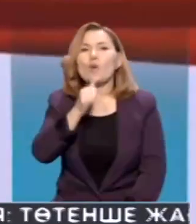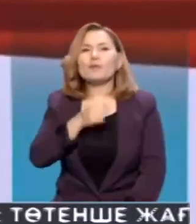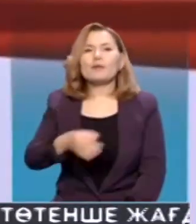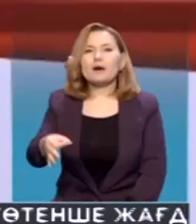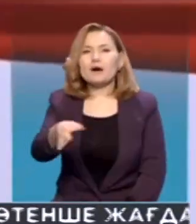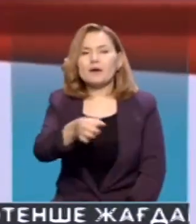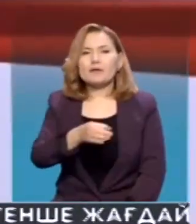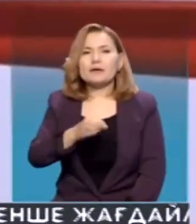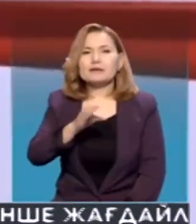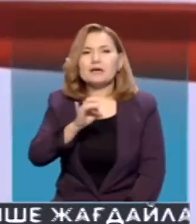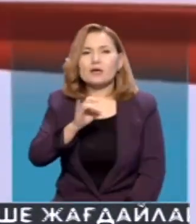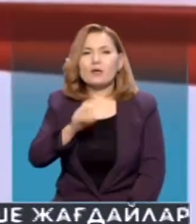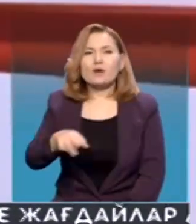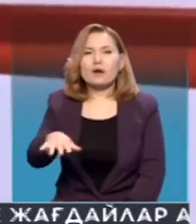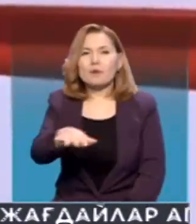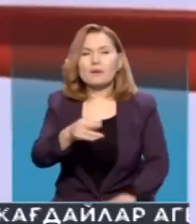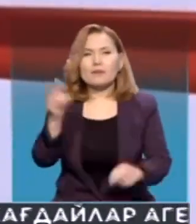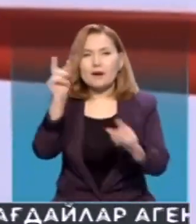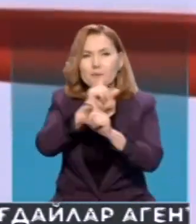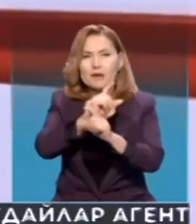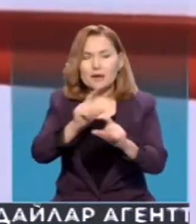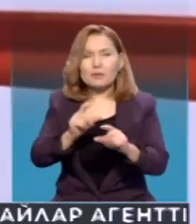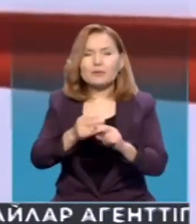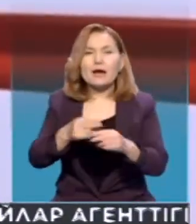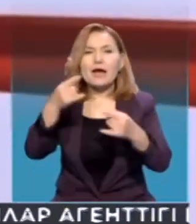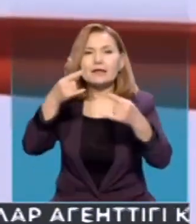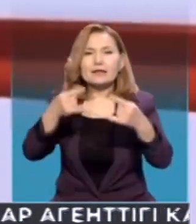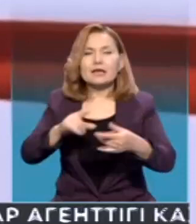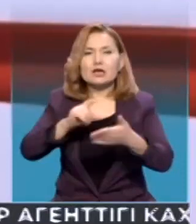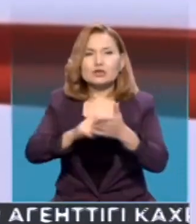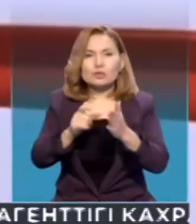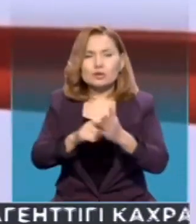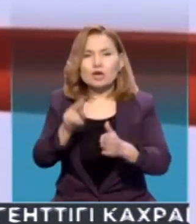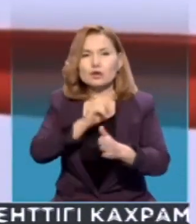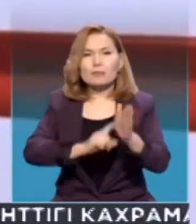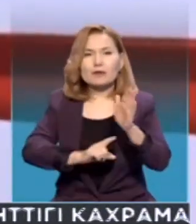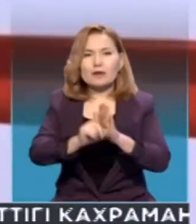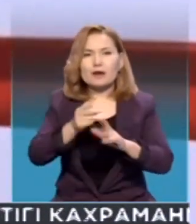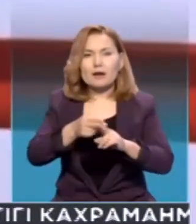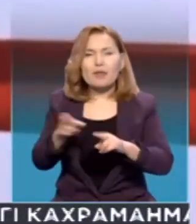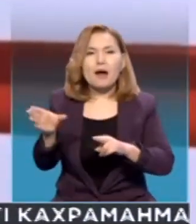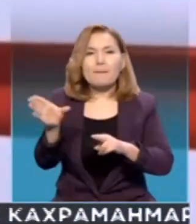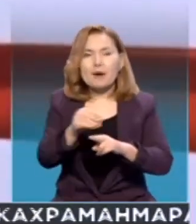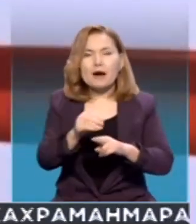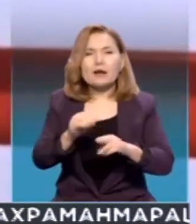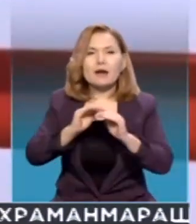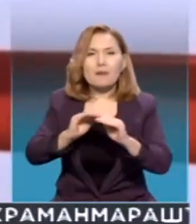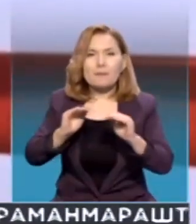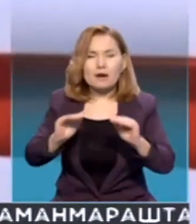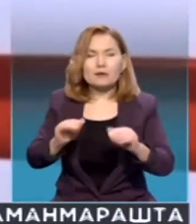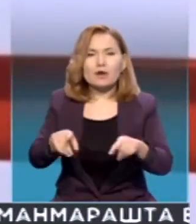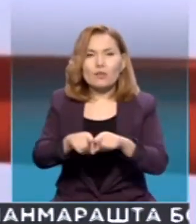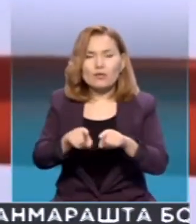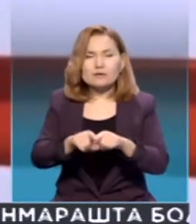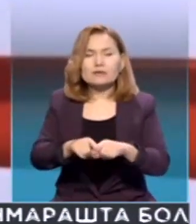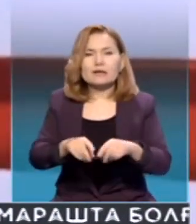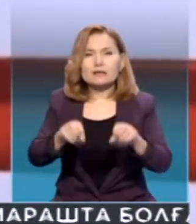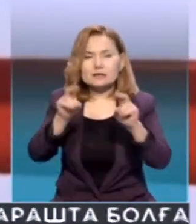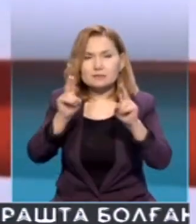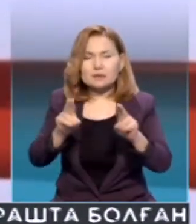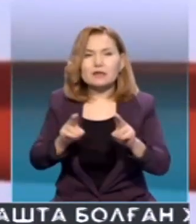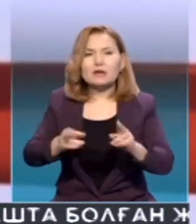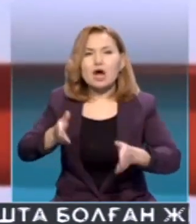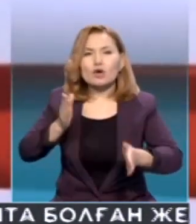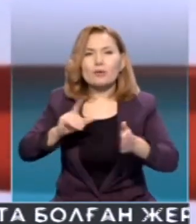Қостанай облысының Саргөл кентіндегі мектепте телестудия жұмыс істейді. Сонымен қатар барлық сыныпқа смарт тақта қойылған. Робот